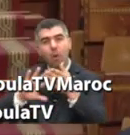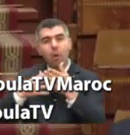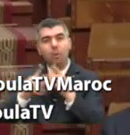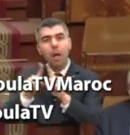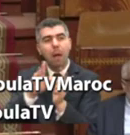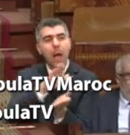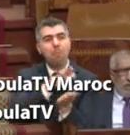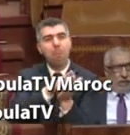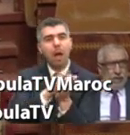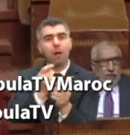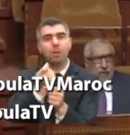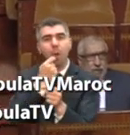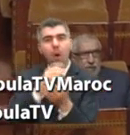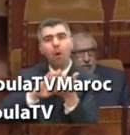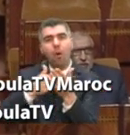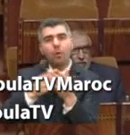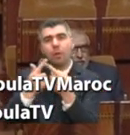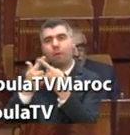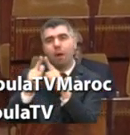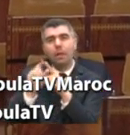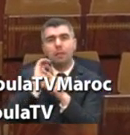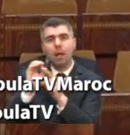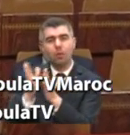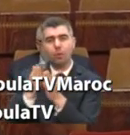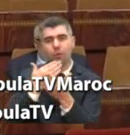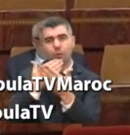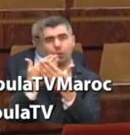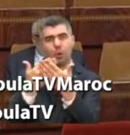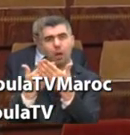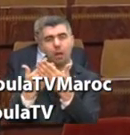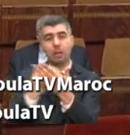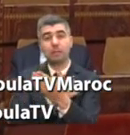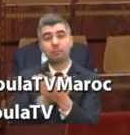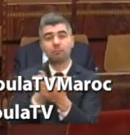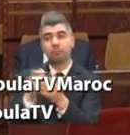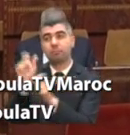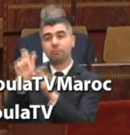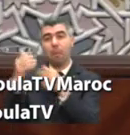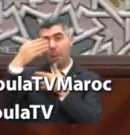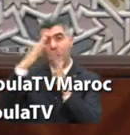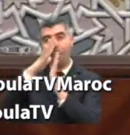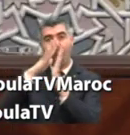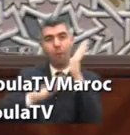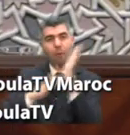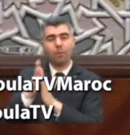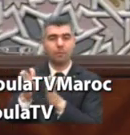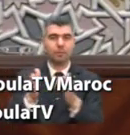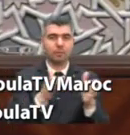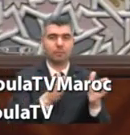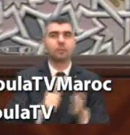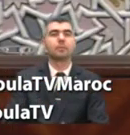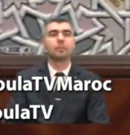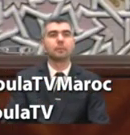للدواء ومحاربة الاحتكار والمضاربة في الدواء، وشكرا، حفاظا على صحة المغاربة. كلمة لكم سيد الوزير، شباب